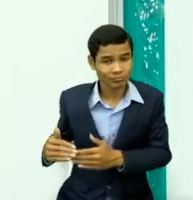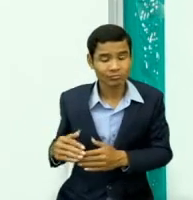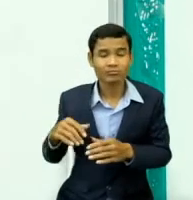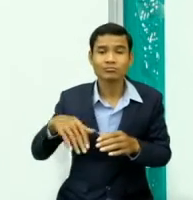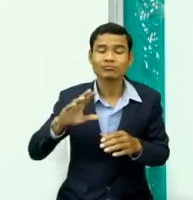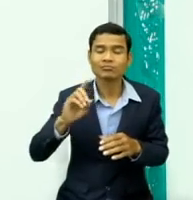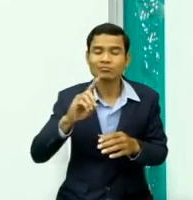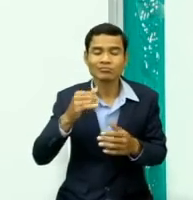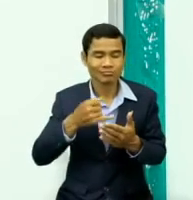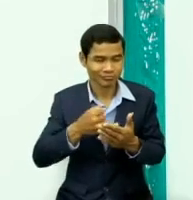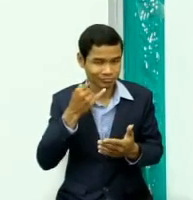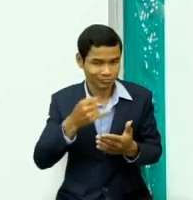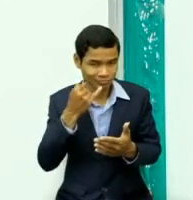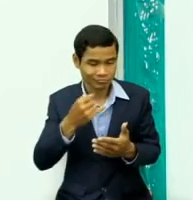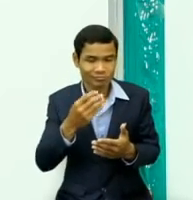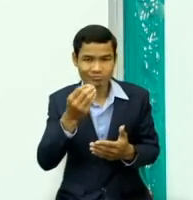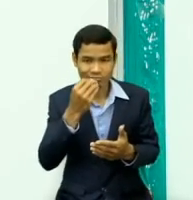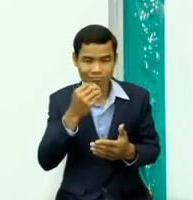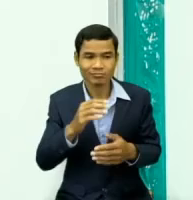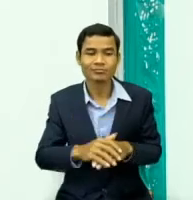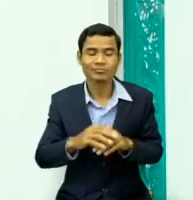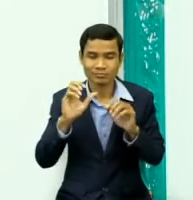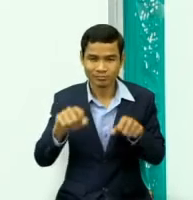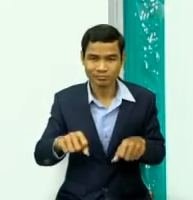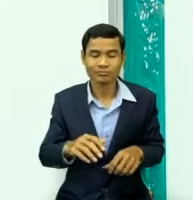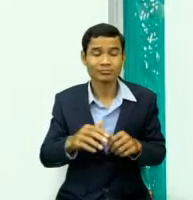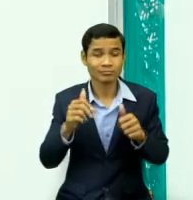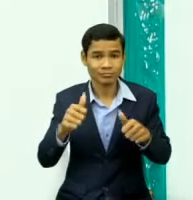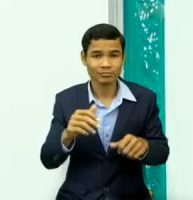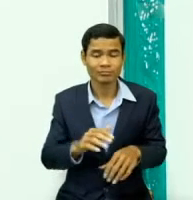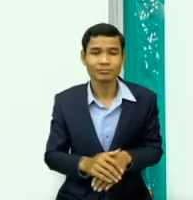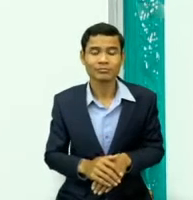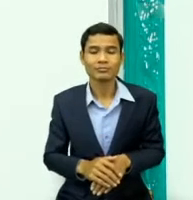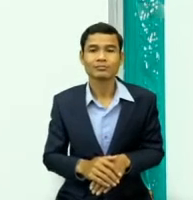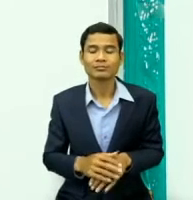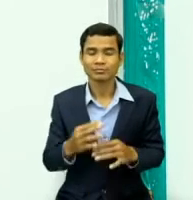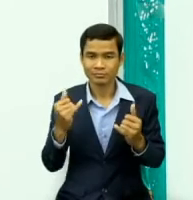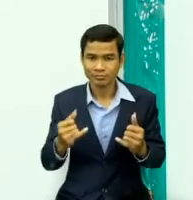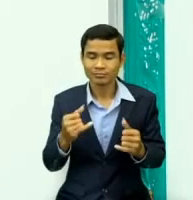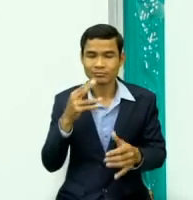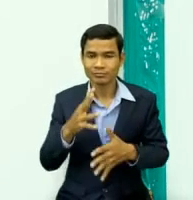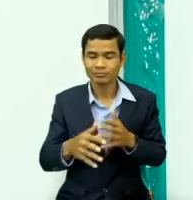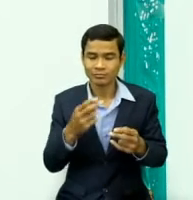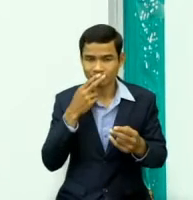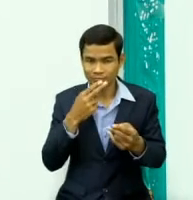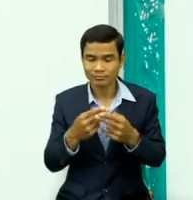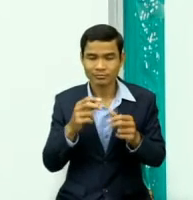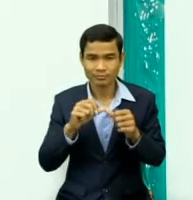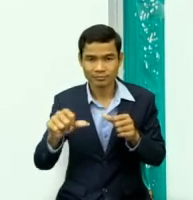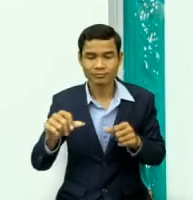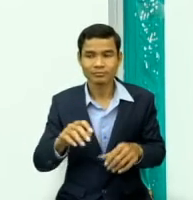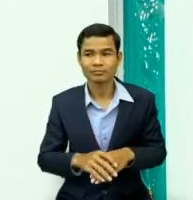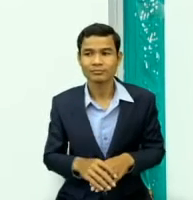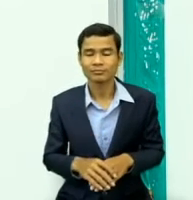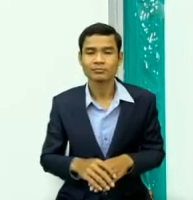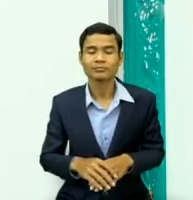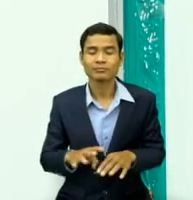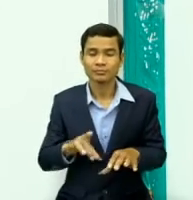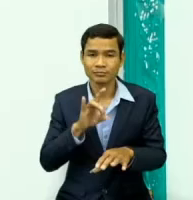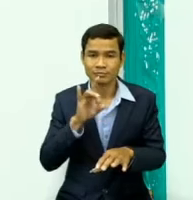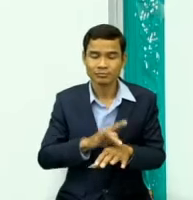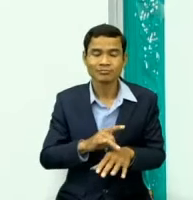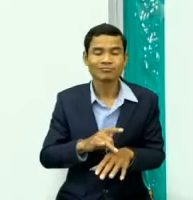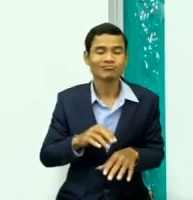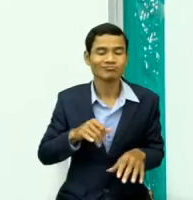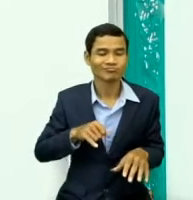mì nè con nó chà lon nãy con tại lỡ con chơi rung slide sầm nộp bằng tọp tiết chà ta chơi